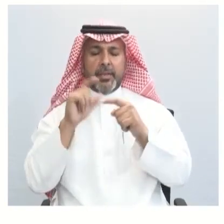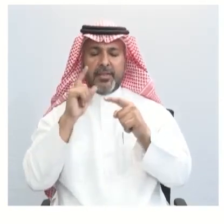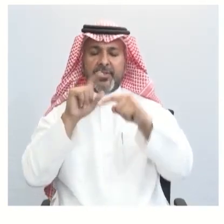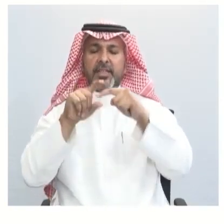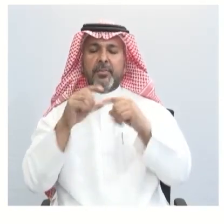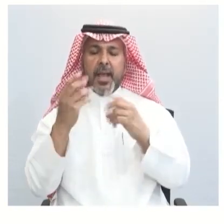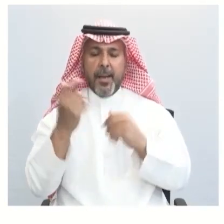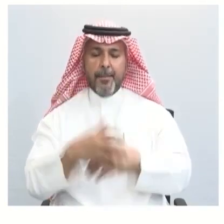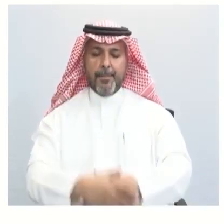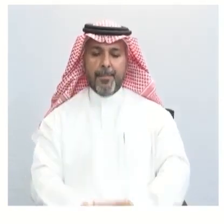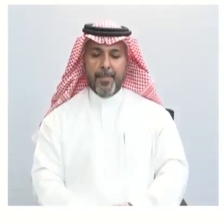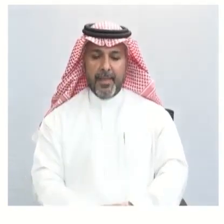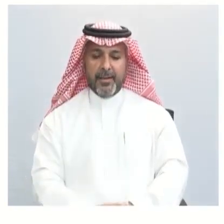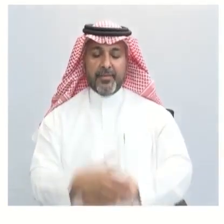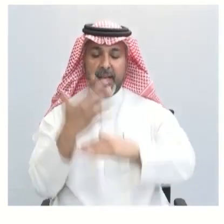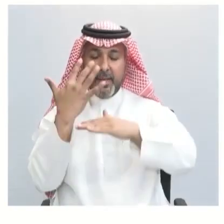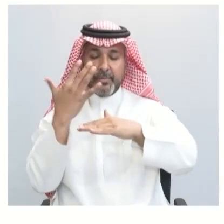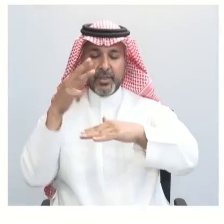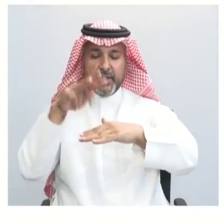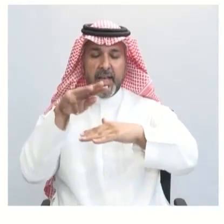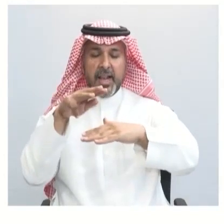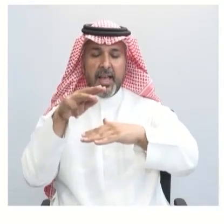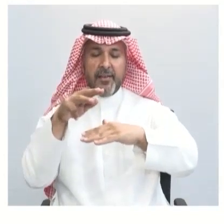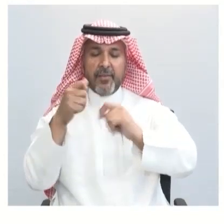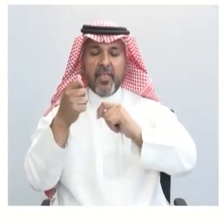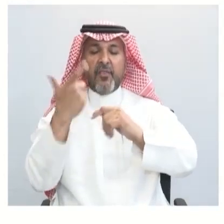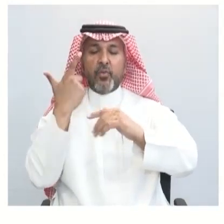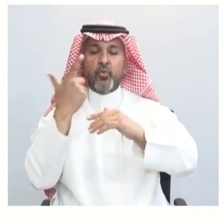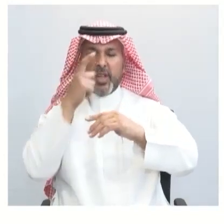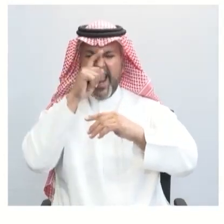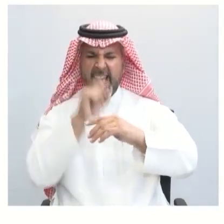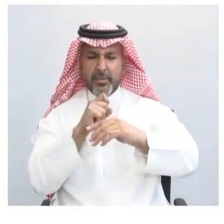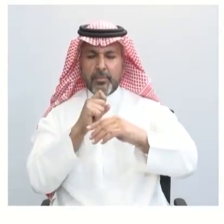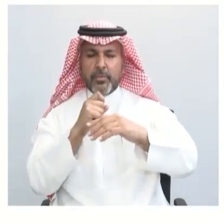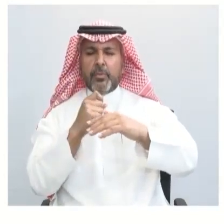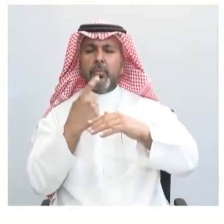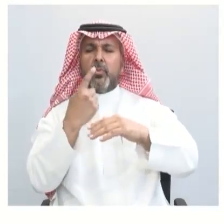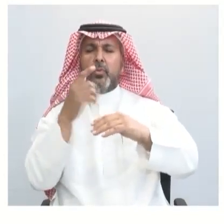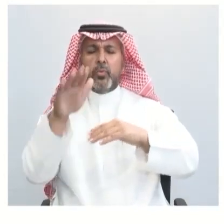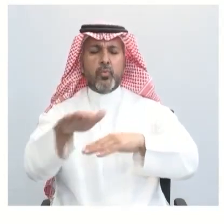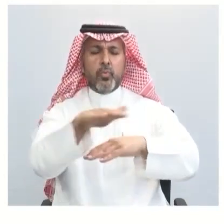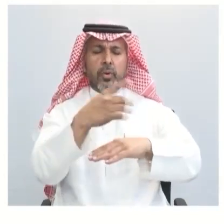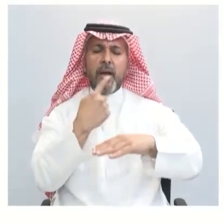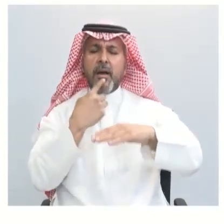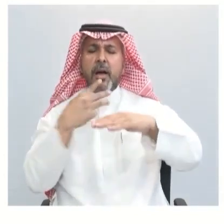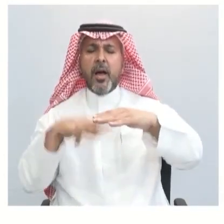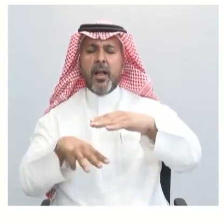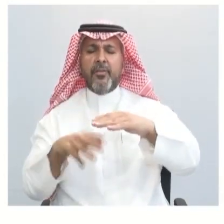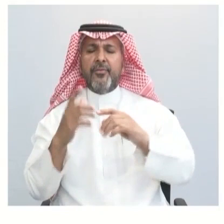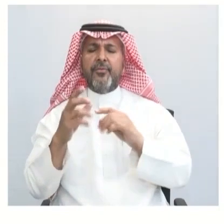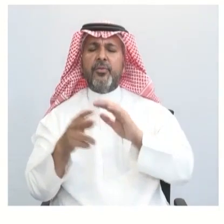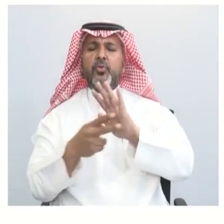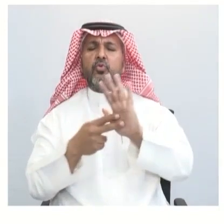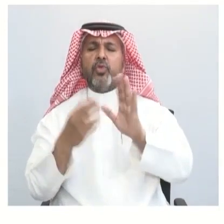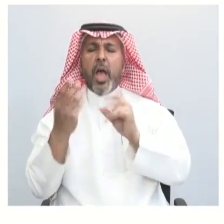1000 هنا في حال كانت ان تساوي 1000 يعني عدد الطلاب 1000 طالب مثلا راح تكون لي عدد الايام طبعا اللي هي كم